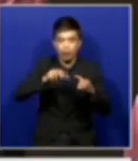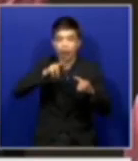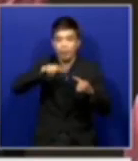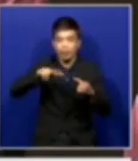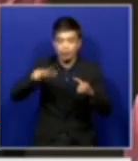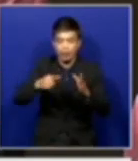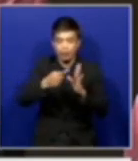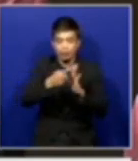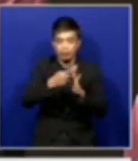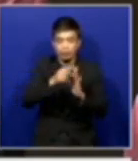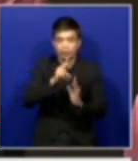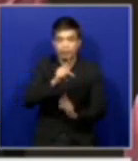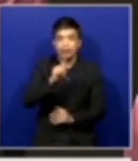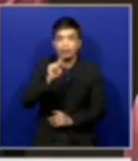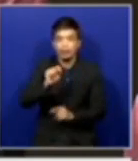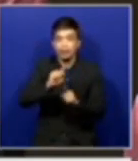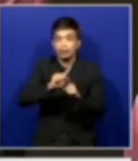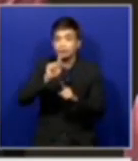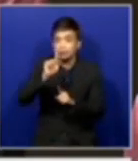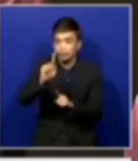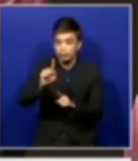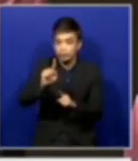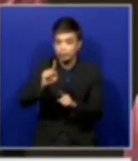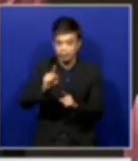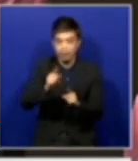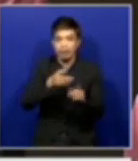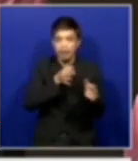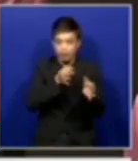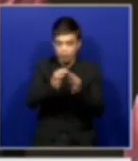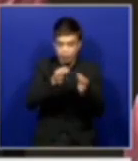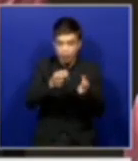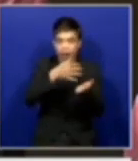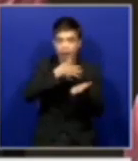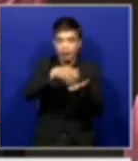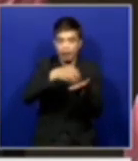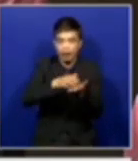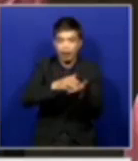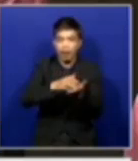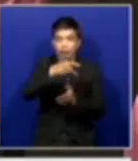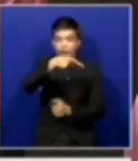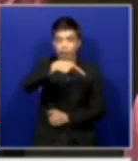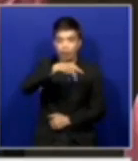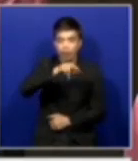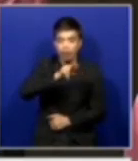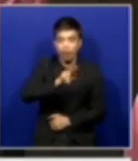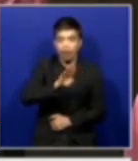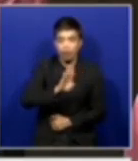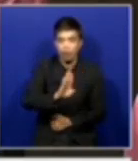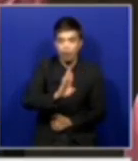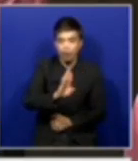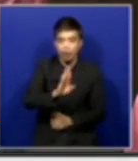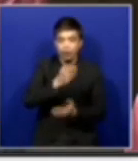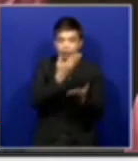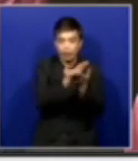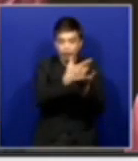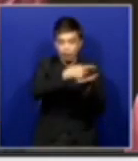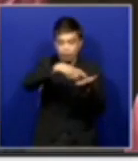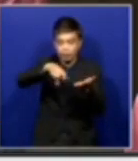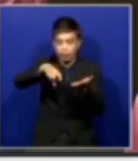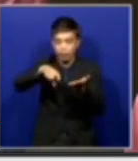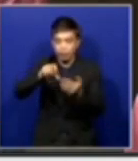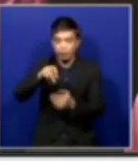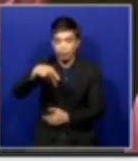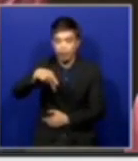อภิปรายพรบโอนงบประมาณรายจ่ายพศจุดๆๆนะครับซึ่งเป็นเรื่องที่สำคัญนะครับเพราะว่